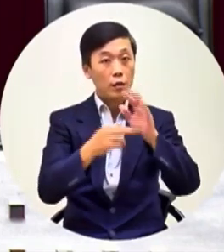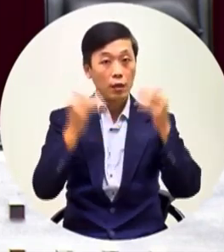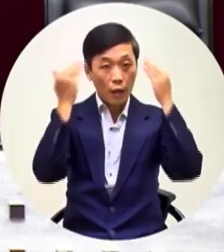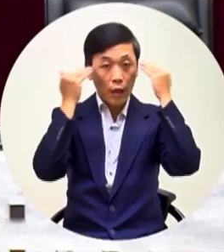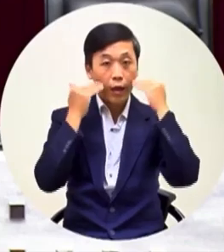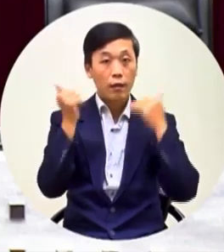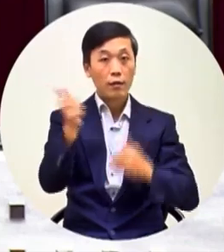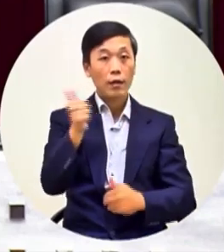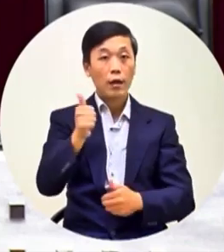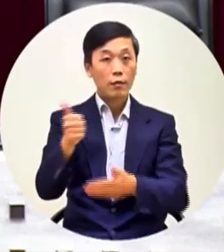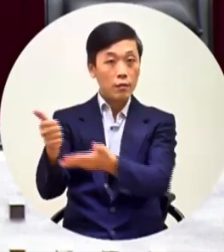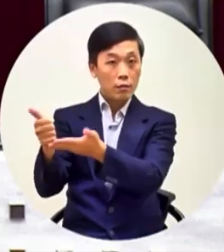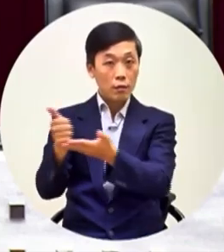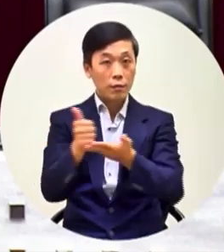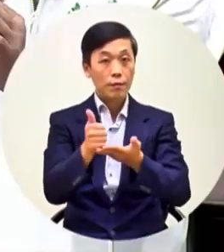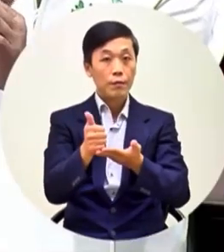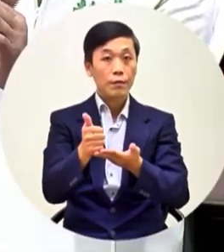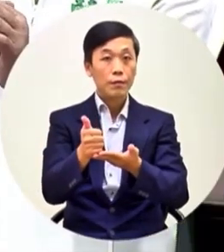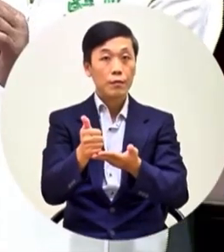请。